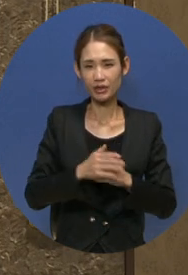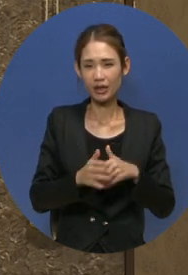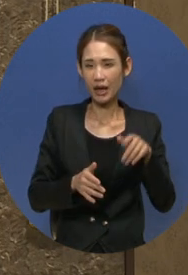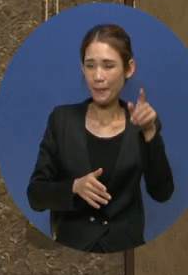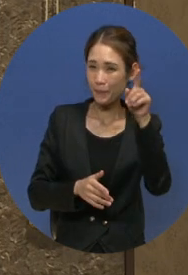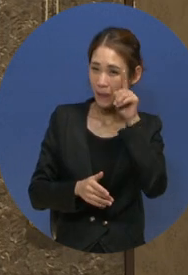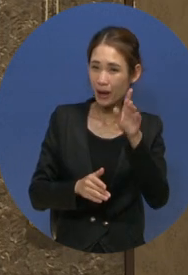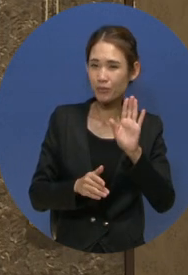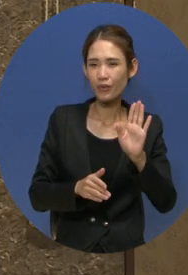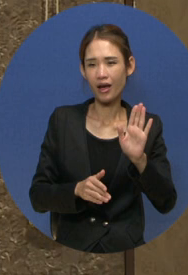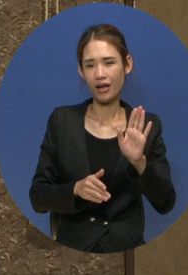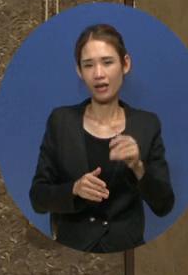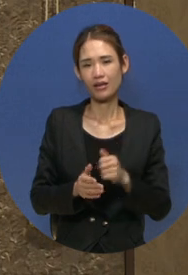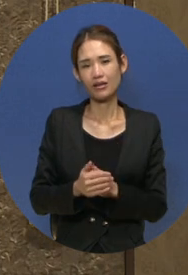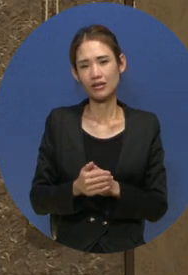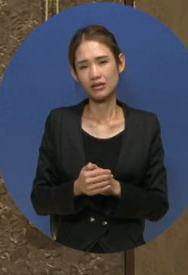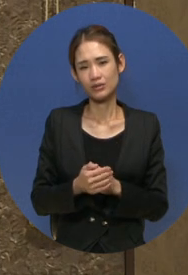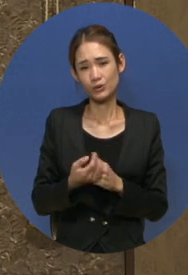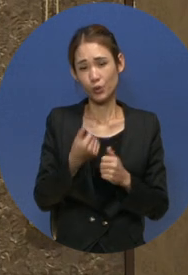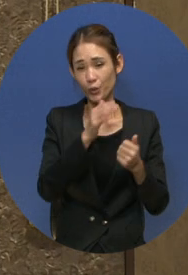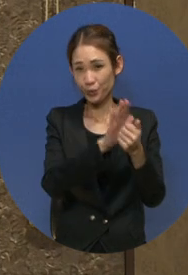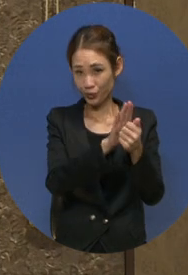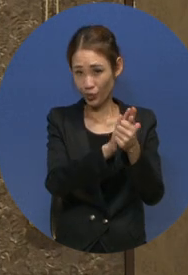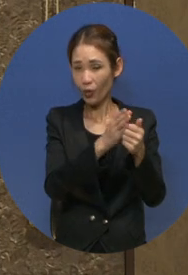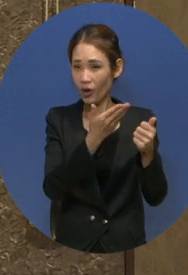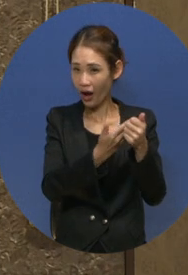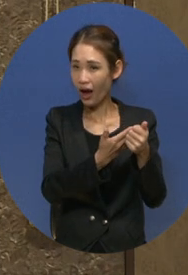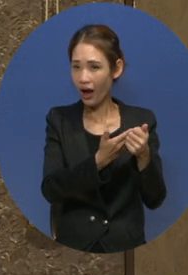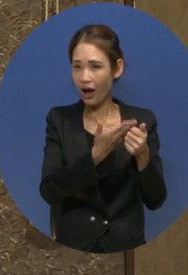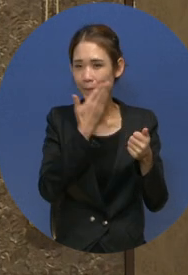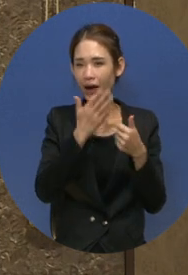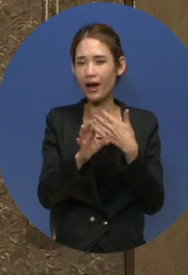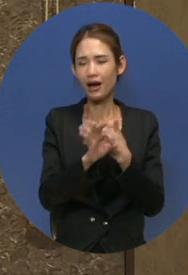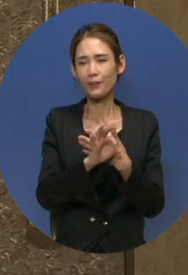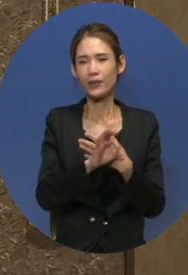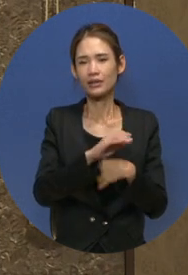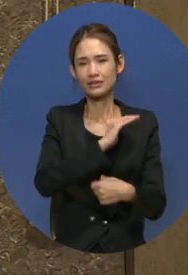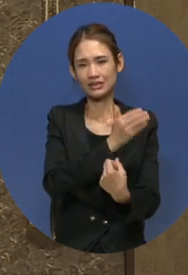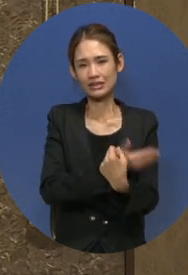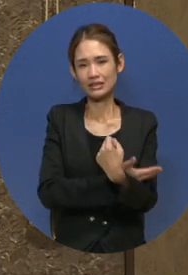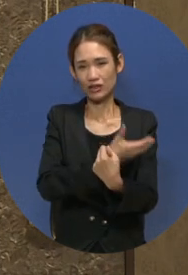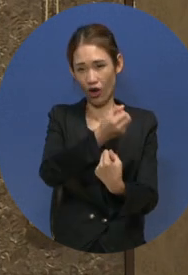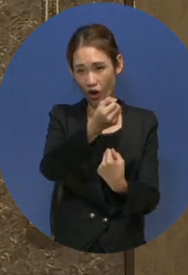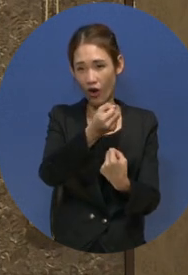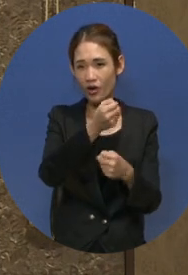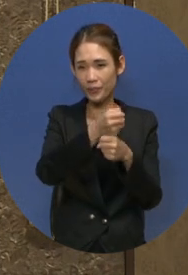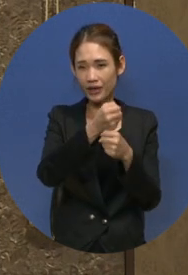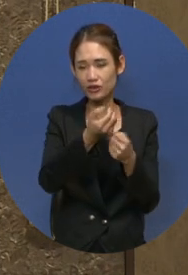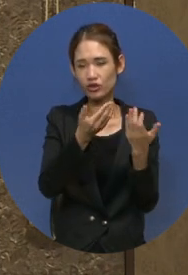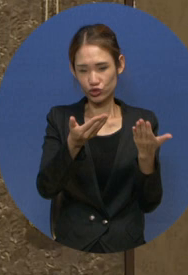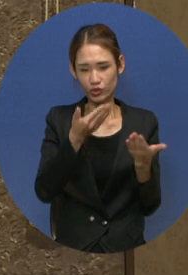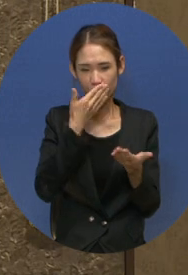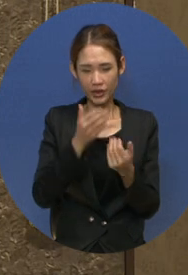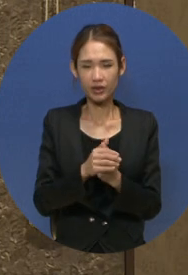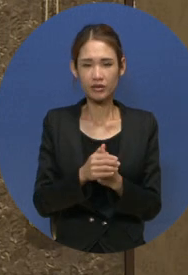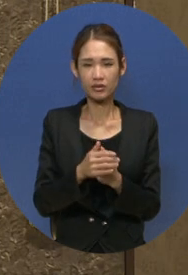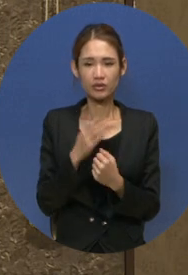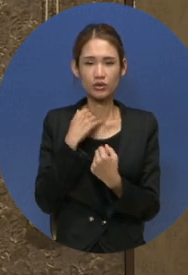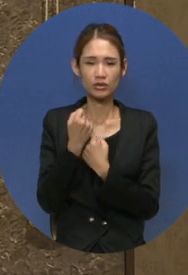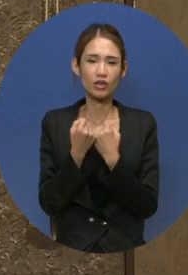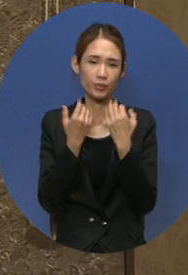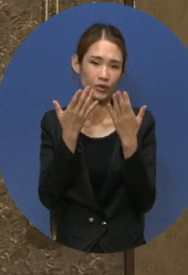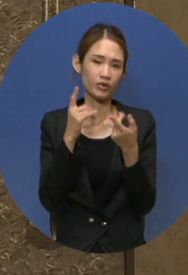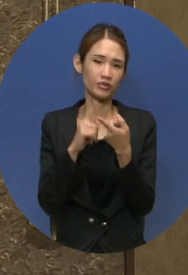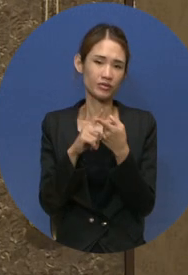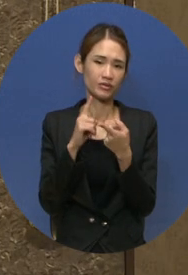도움이 필요한 사람들은 아니고요. 조금만 도와주면은 그들이 능력을 갖고 살수 있는 사람들이라는 생각을 해요. 그래서 제가 아까